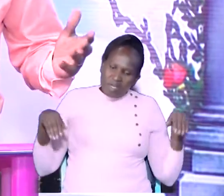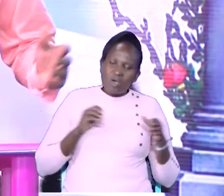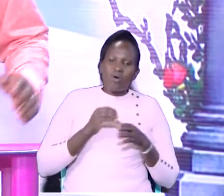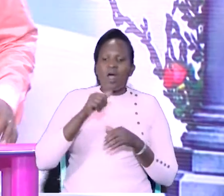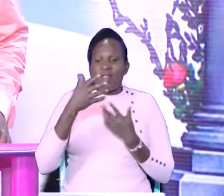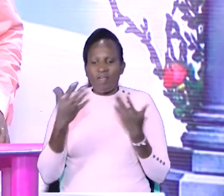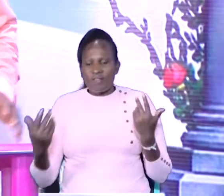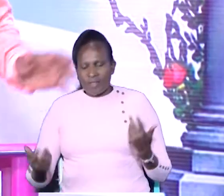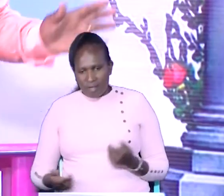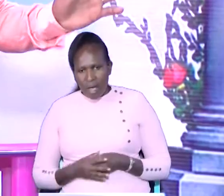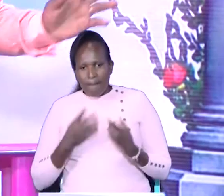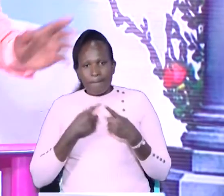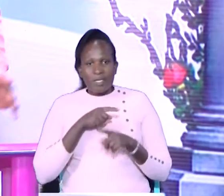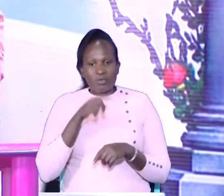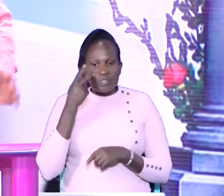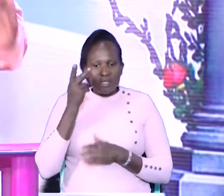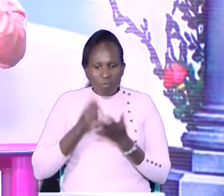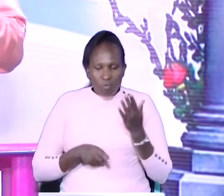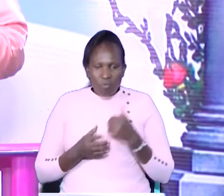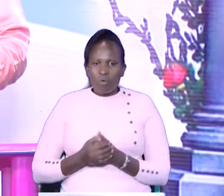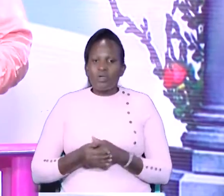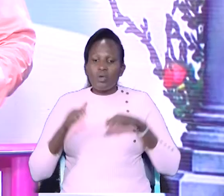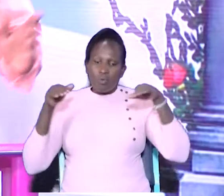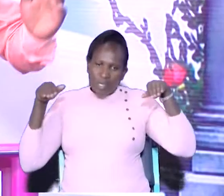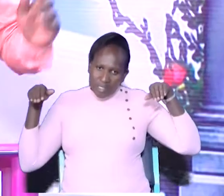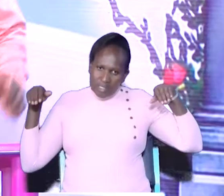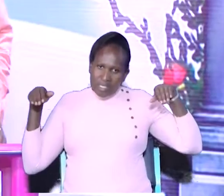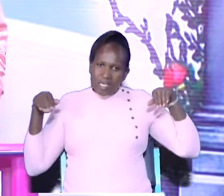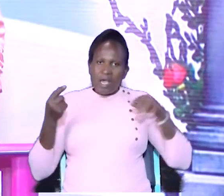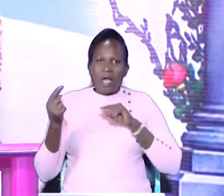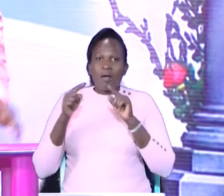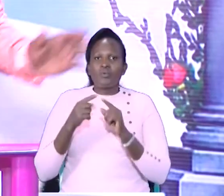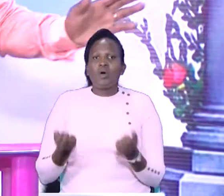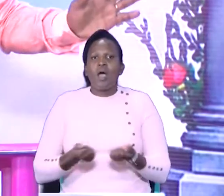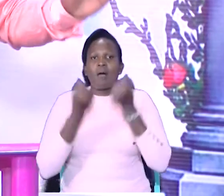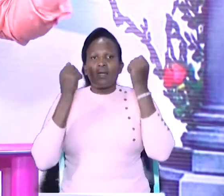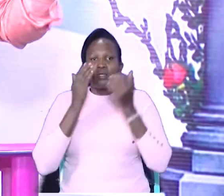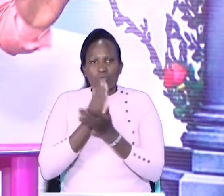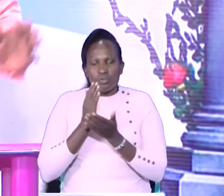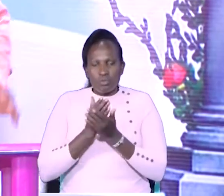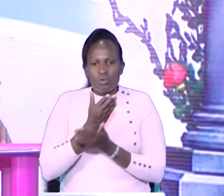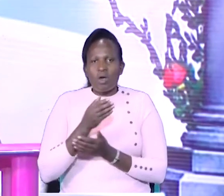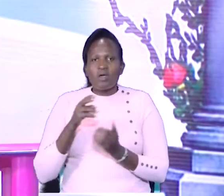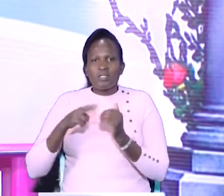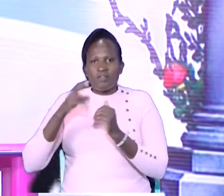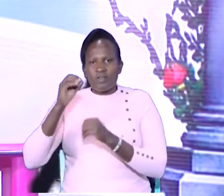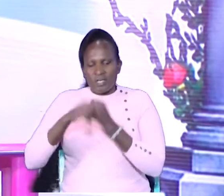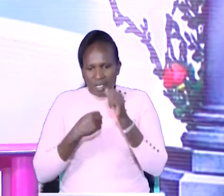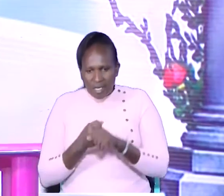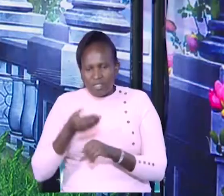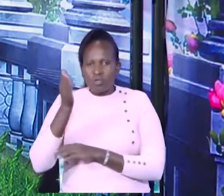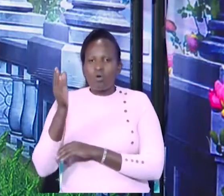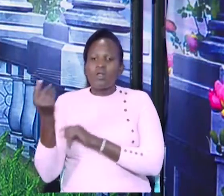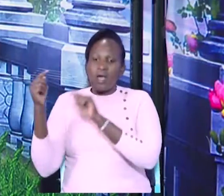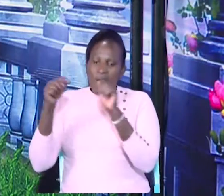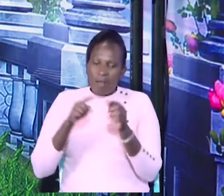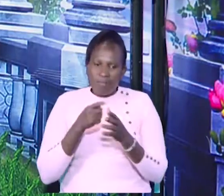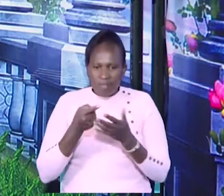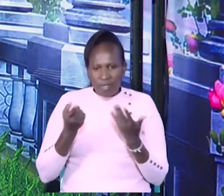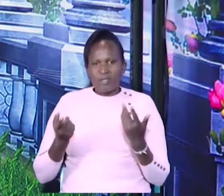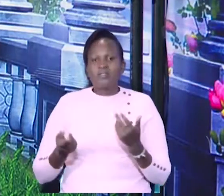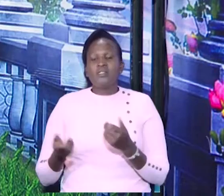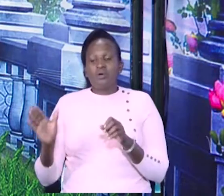mambo mengine hapana. Lakini tunaona hapa anasema gojeeni, ninakuja kutimiza. Na kweli after 70 years, Mungu alikuja na